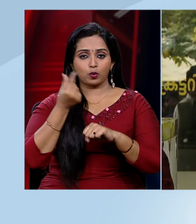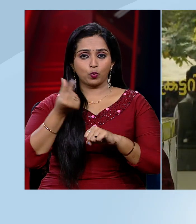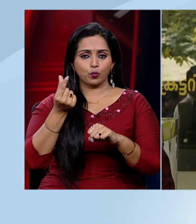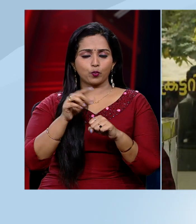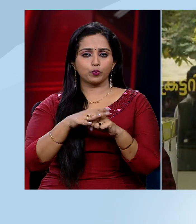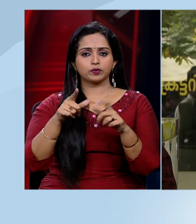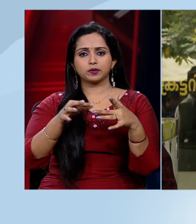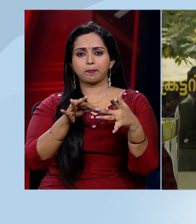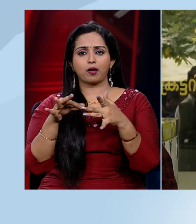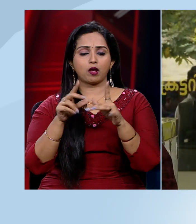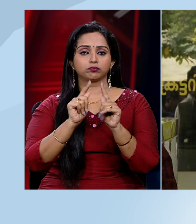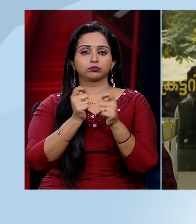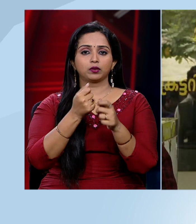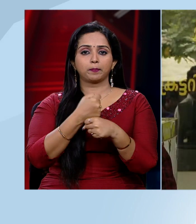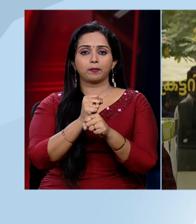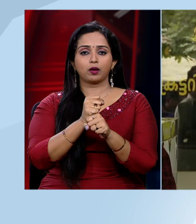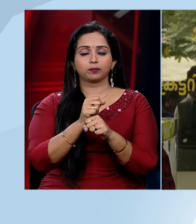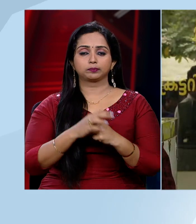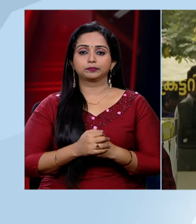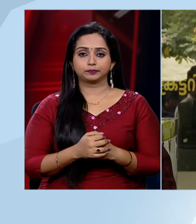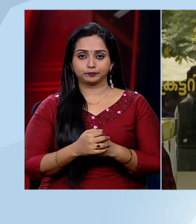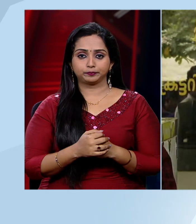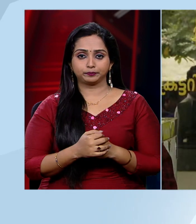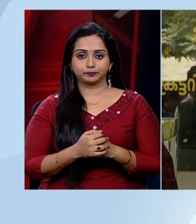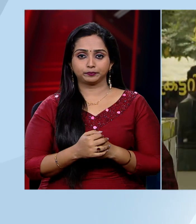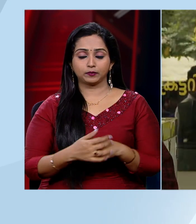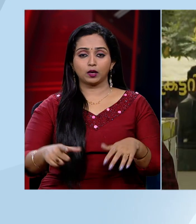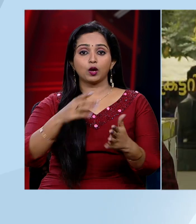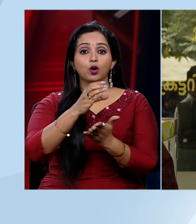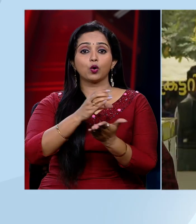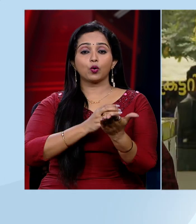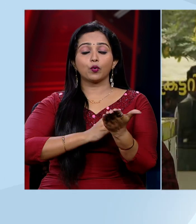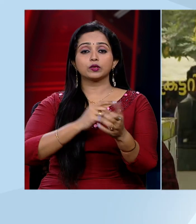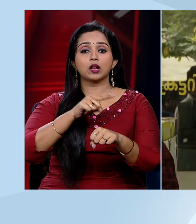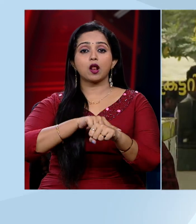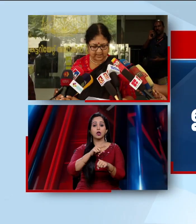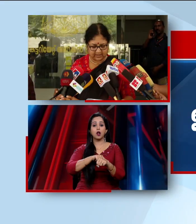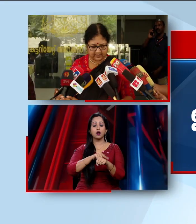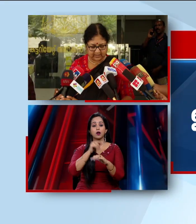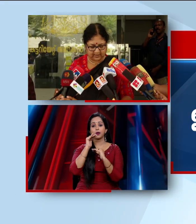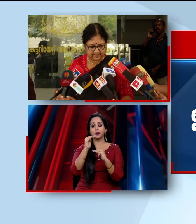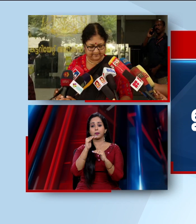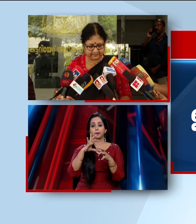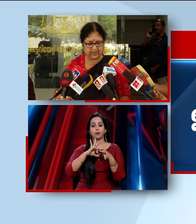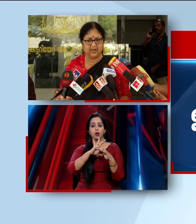ഉപയോഗിച്ചുകൊണ്ടുള്ള ഒരു സമിതിക്ക് രൂപം നൽകും. കോഴ്സിൻ്റെ ദൈർഘ്യം സംബന്ധിച്ചുള്ള കാര്യങ്ങളും ആ സമിതി